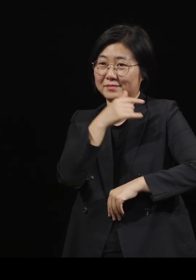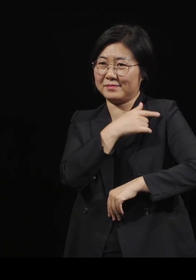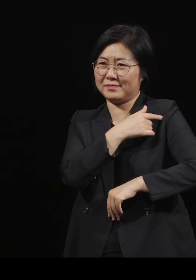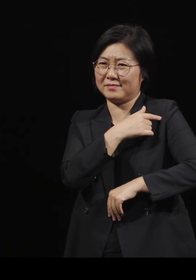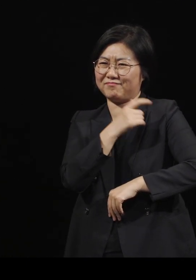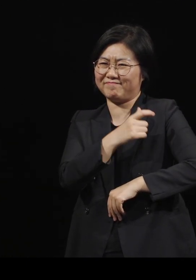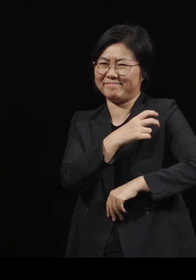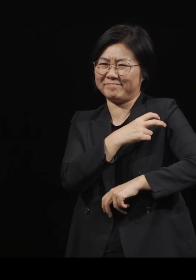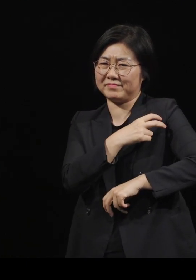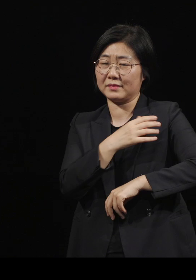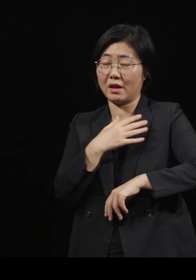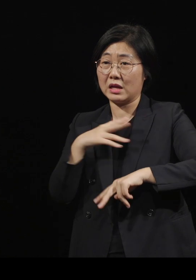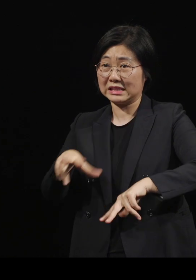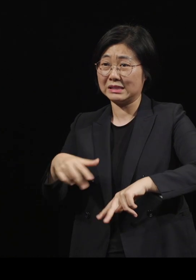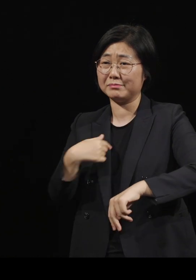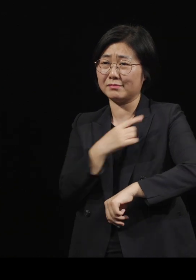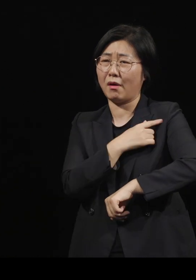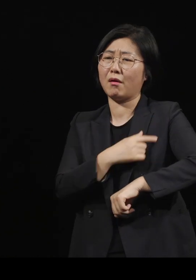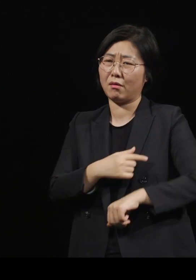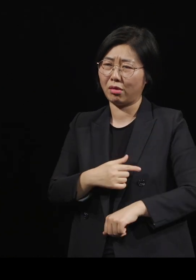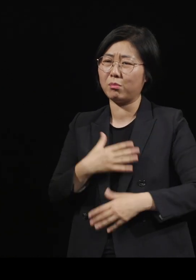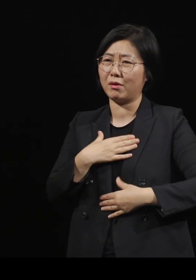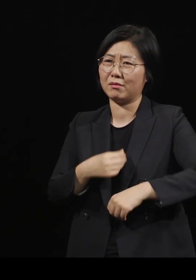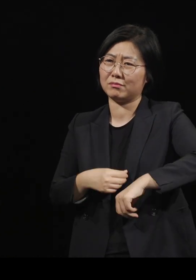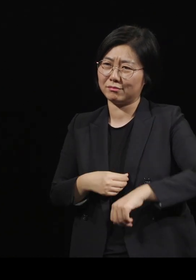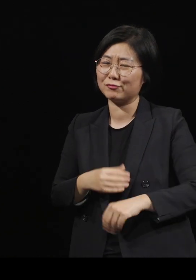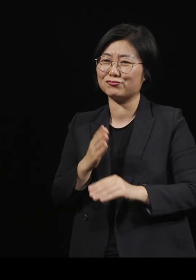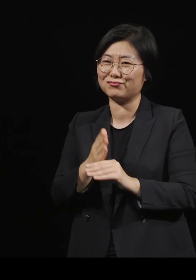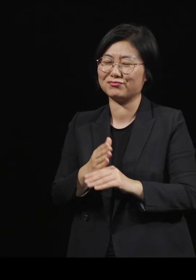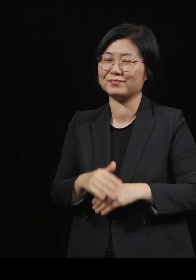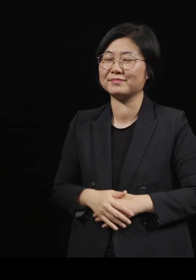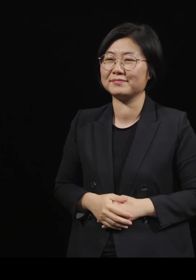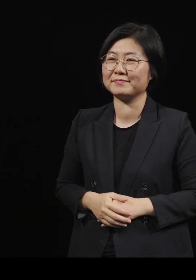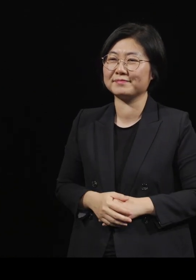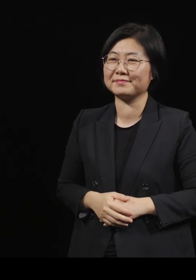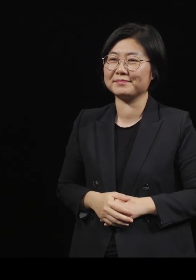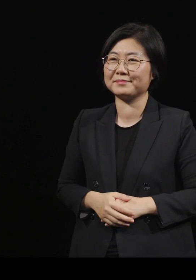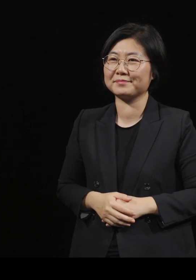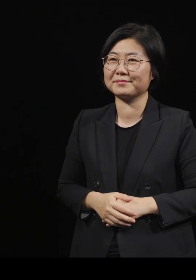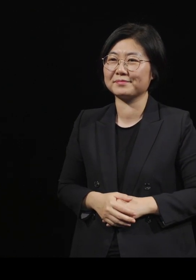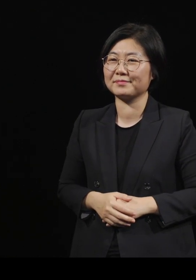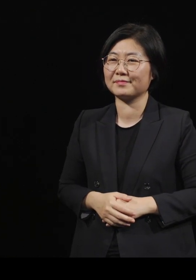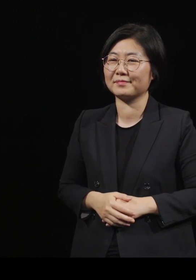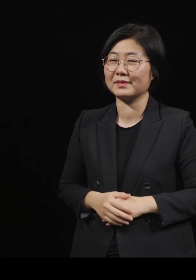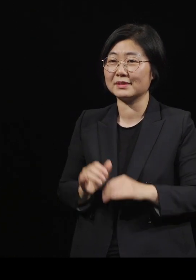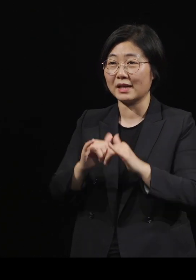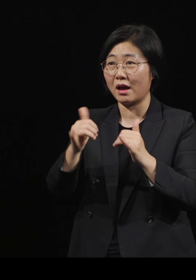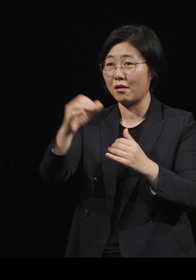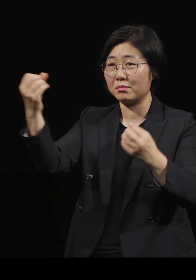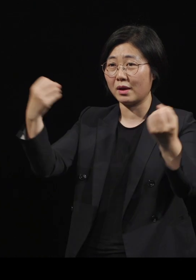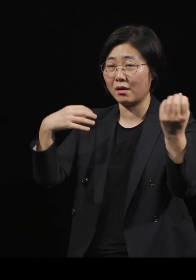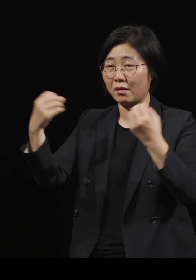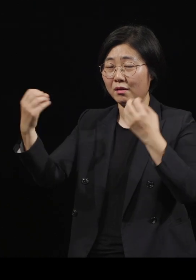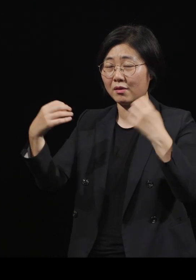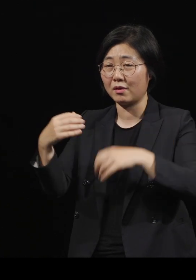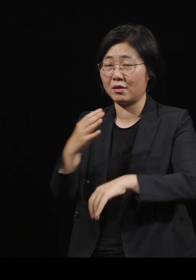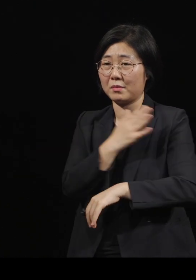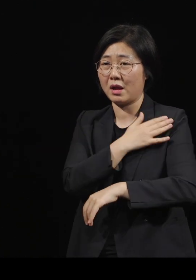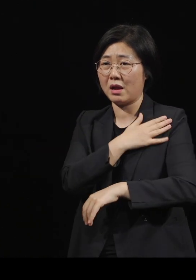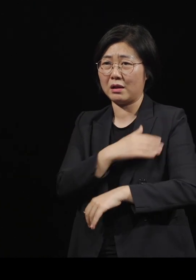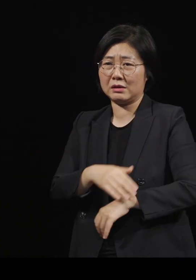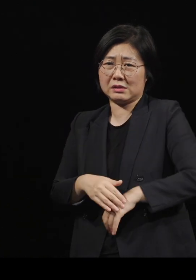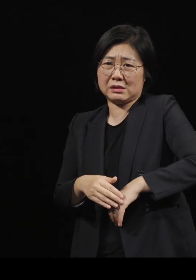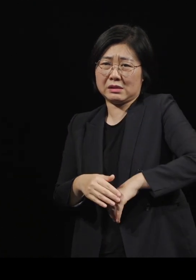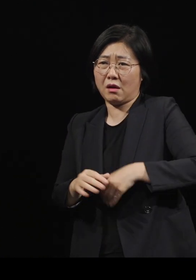굳어져 있어서 이게 제가 팔을 내리고 있는 거거든요. 사람들이 팔 그렇게 들고